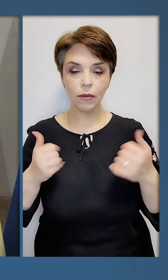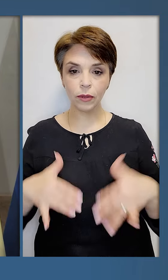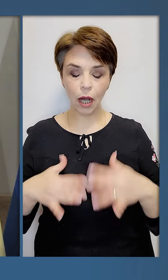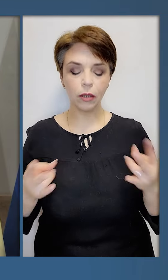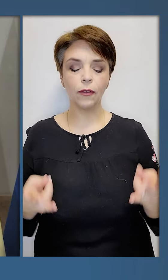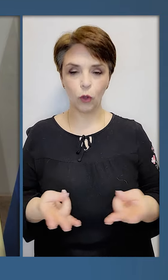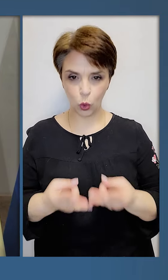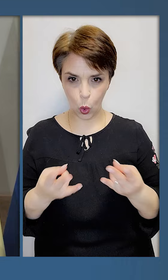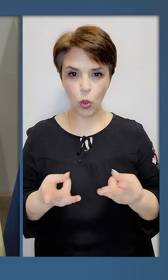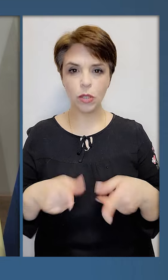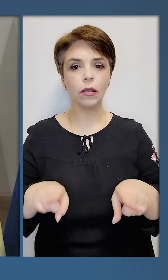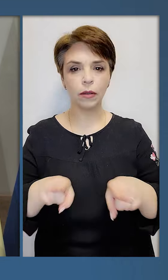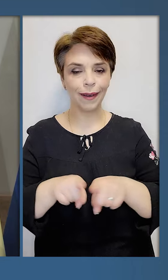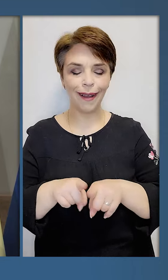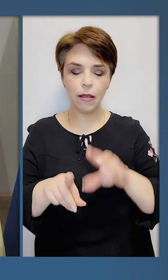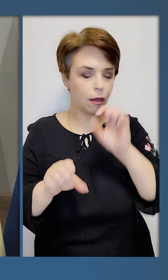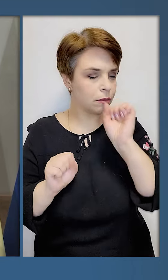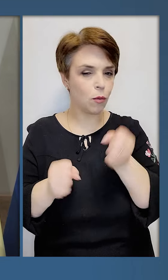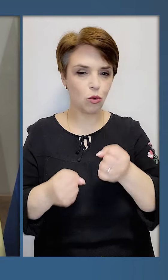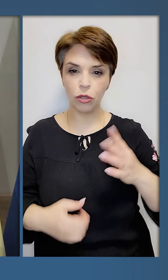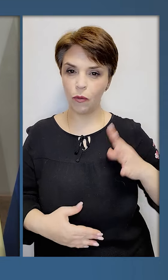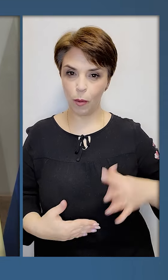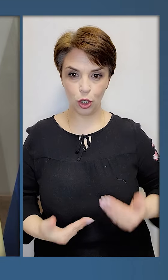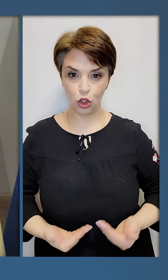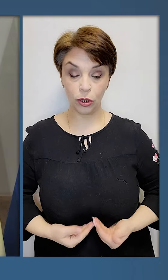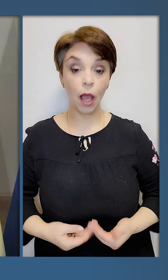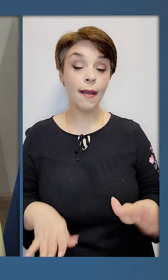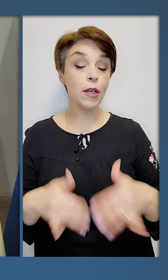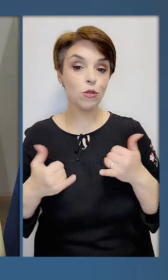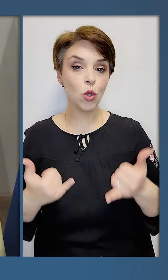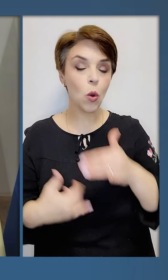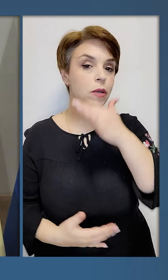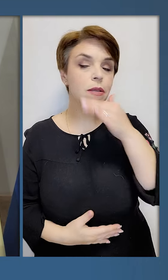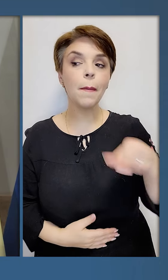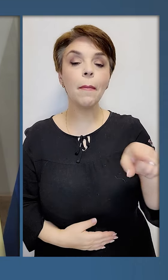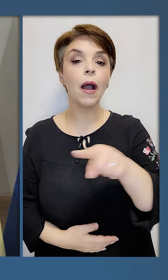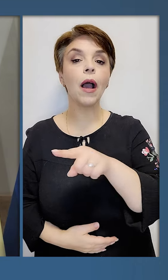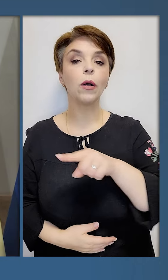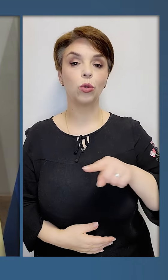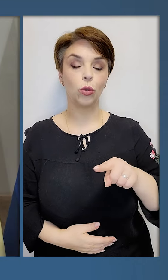Втрата досі така, яку неможливо пережити. І сьогодні